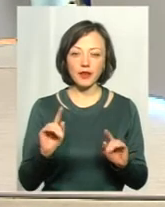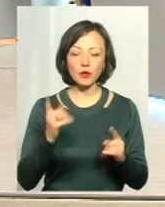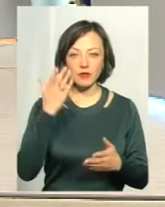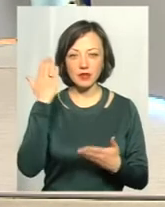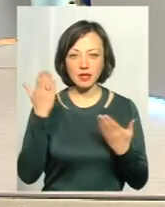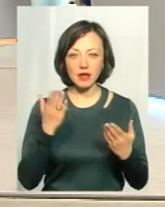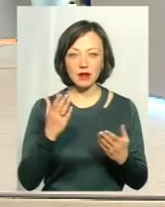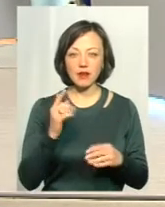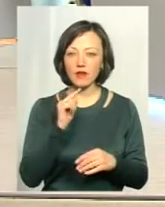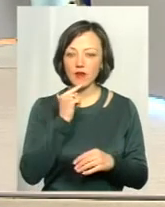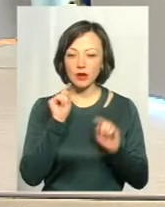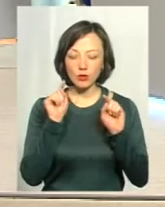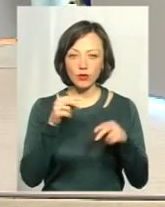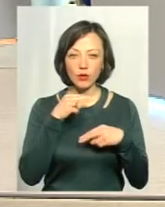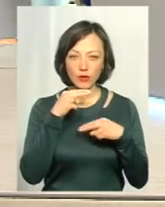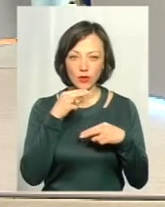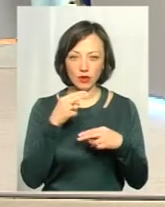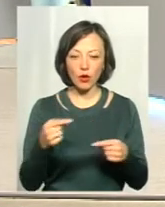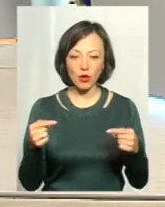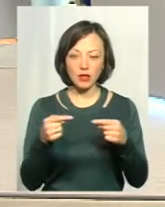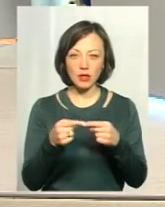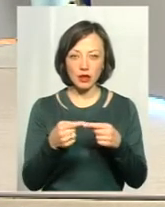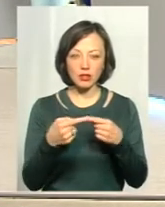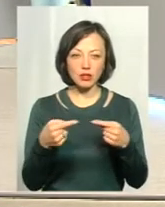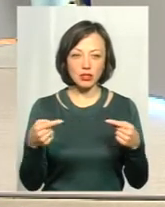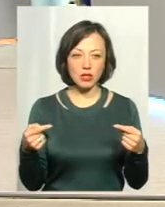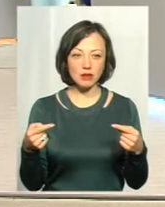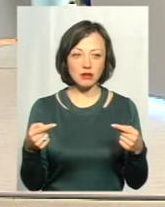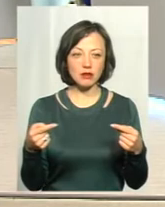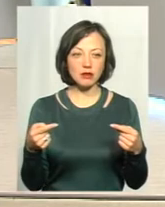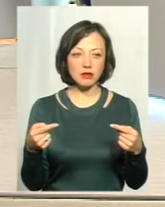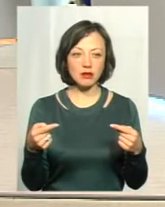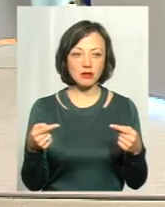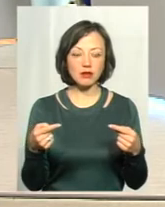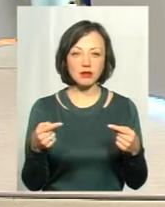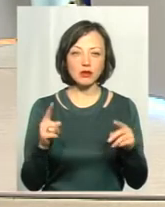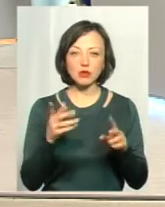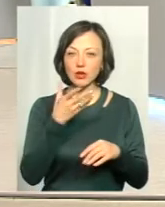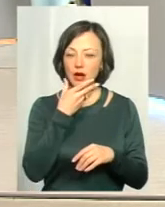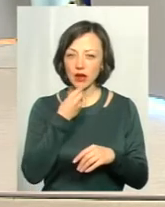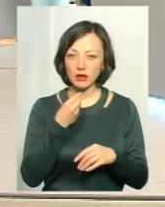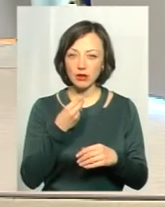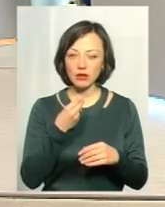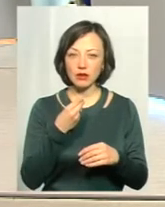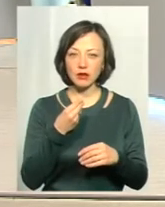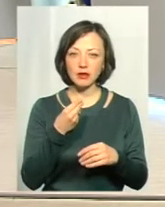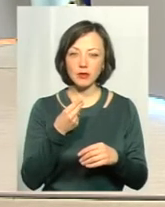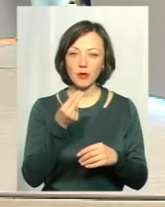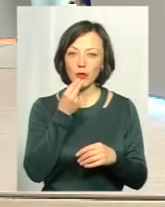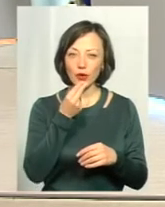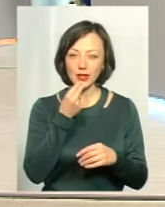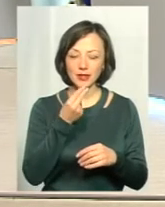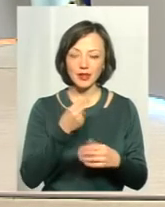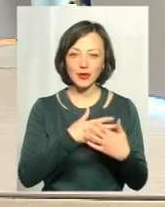веселі, важко зосереджують свою увагу на конкретних речах. Ну, вони дуже гарно люблять поїсти,